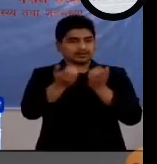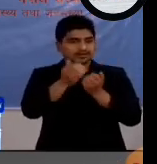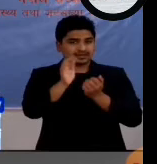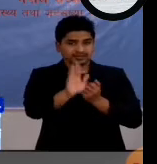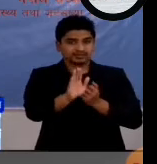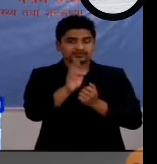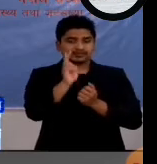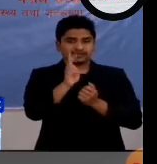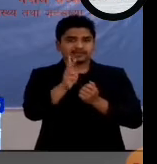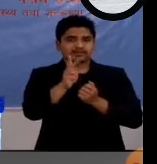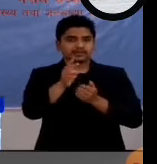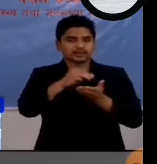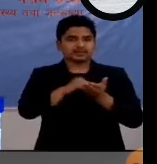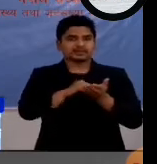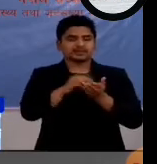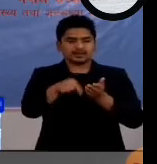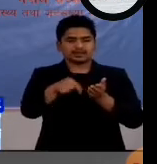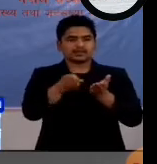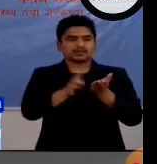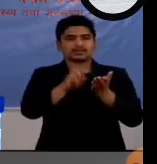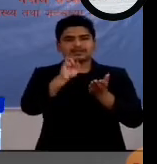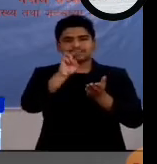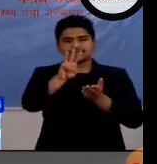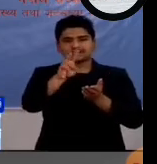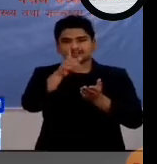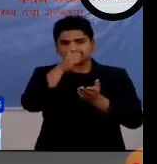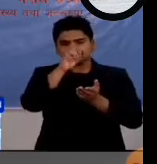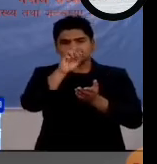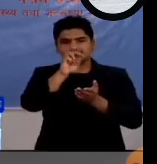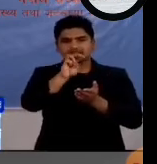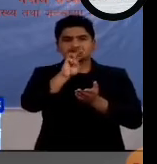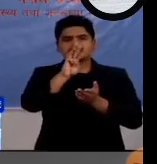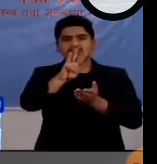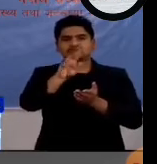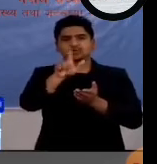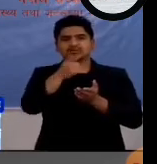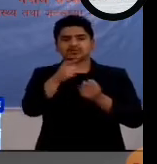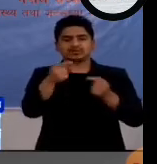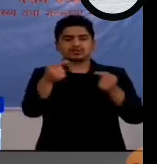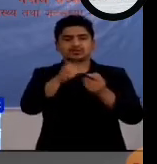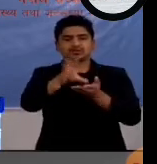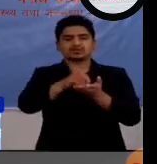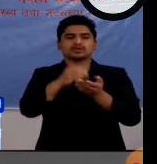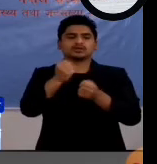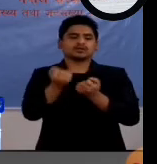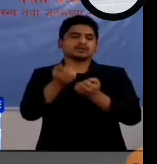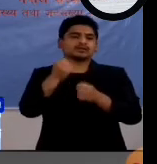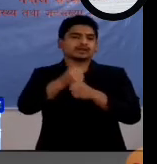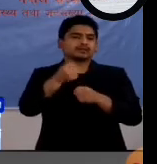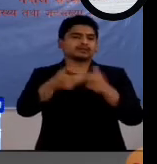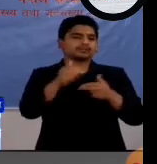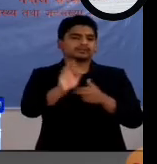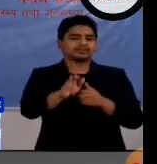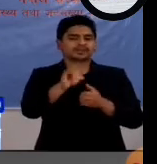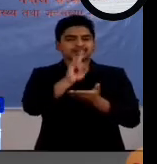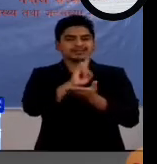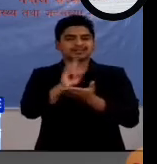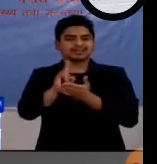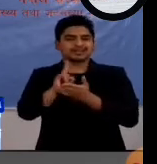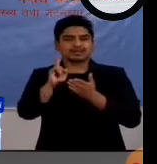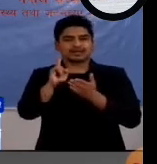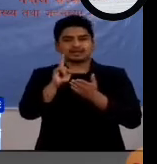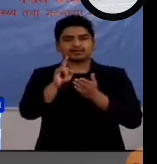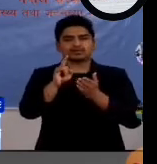भएकोमा अहिले थप 337 वटा नमुना संकलन गर्ने कार्य भइरहेको छ।